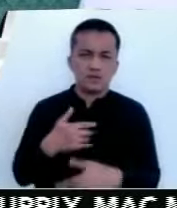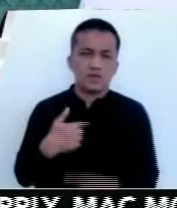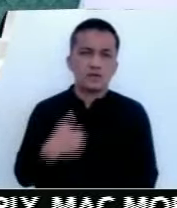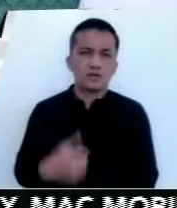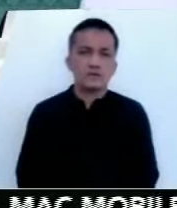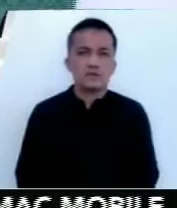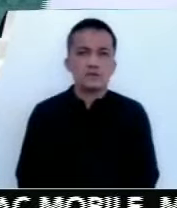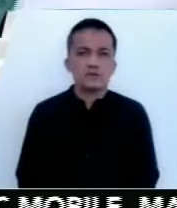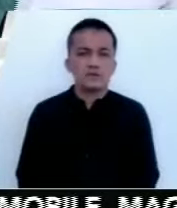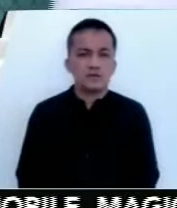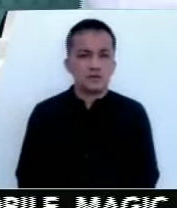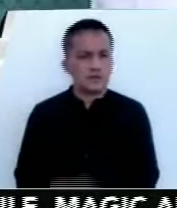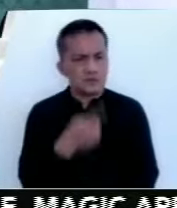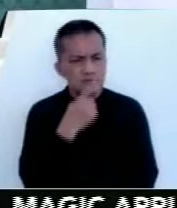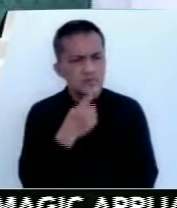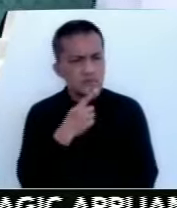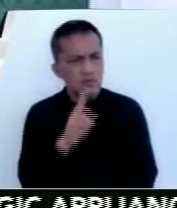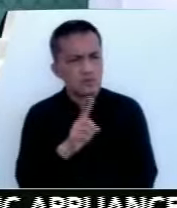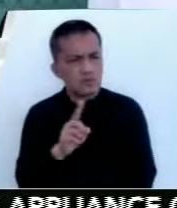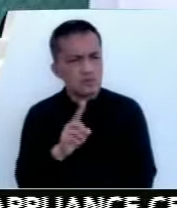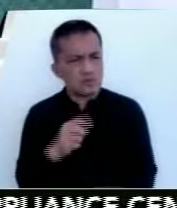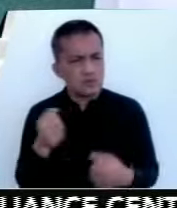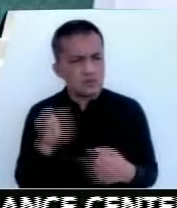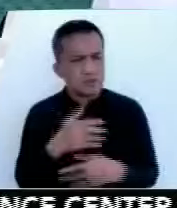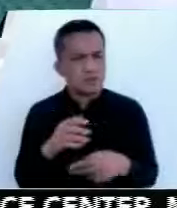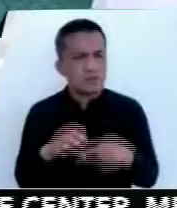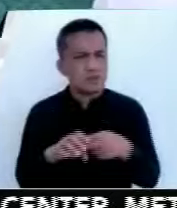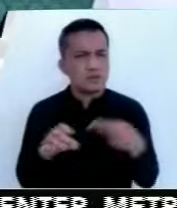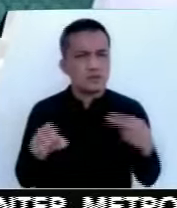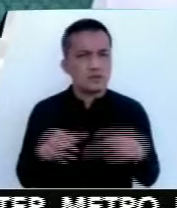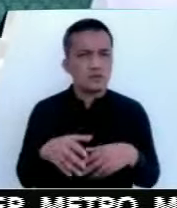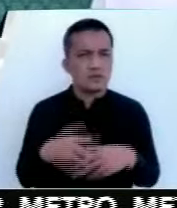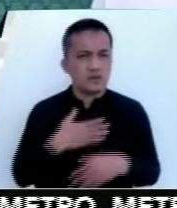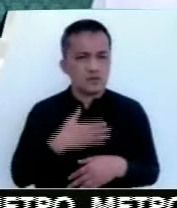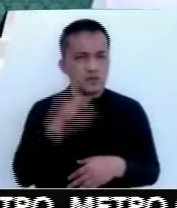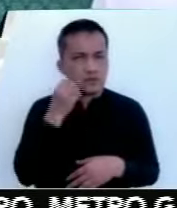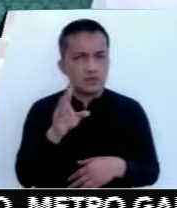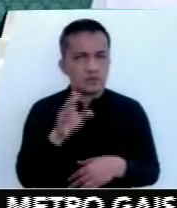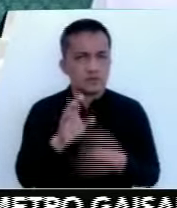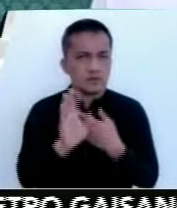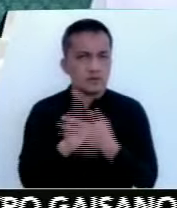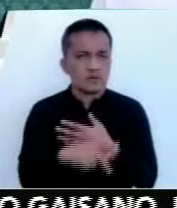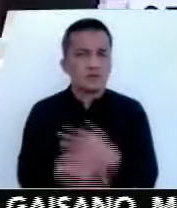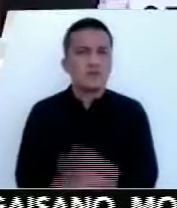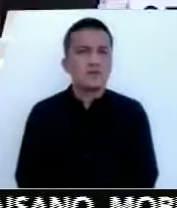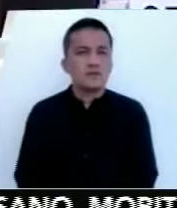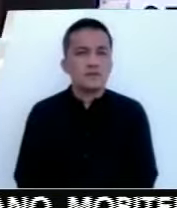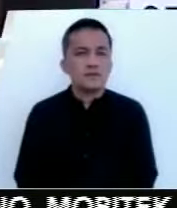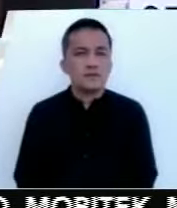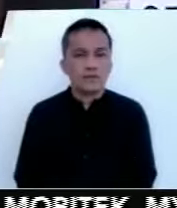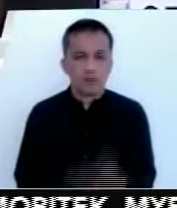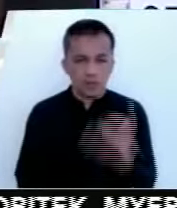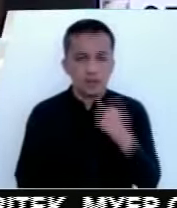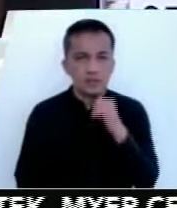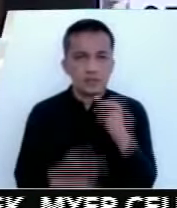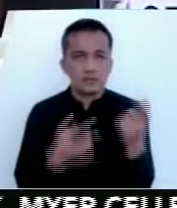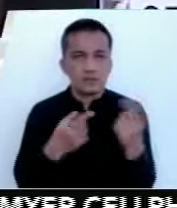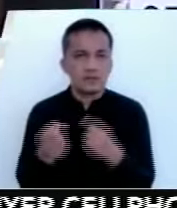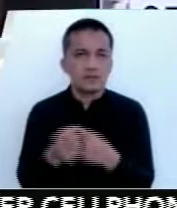yung inaatrasan mo sana Gusto ko na pong umu gusto ko bumalik Ba't hindi mo ginawa